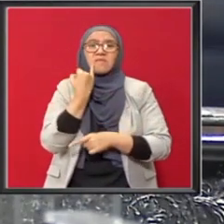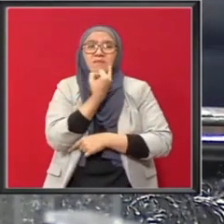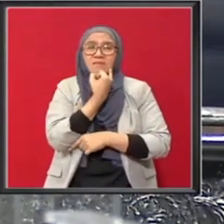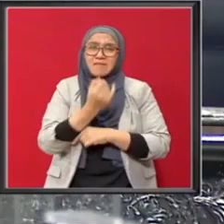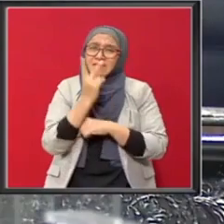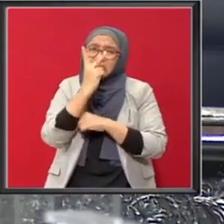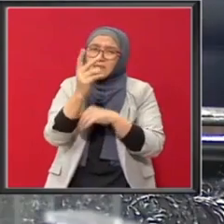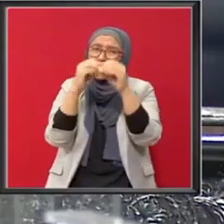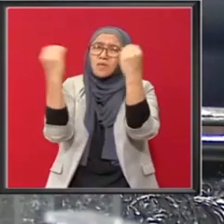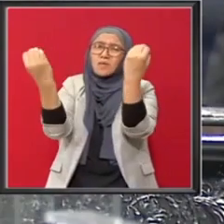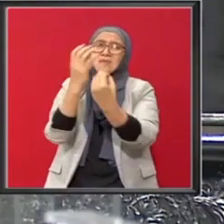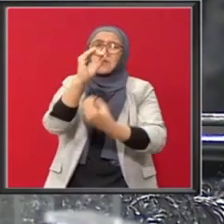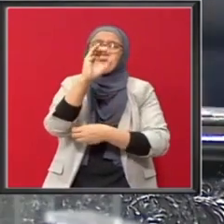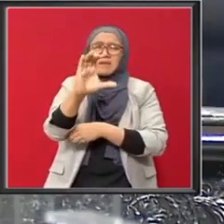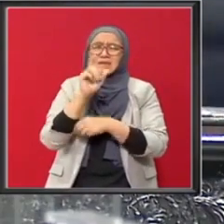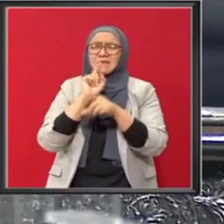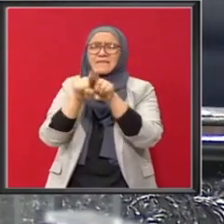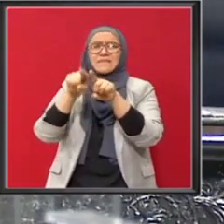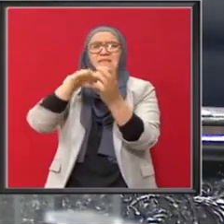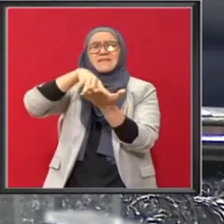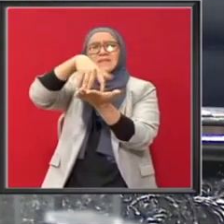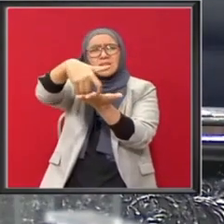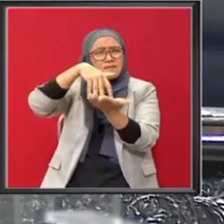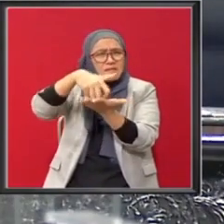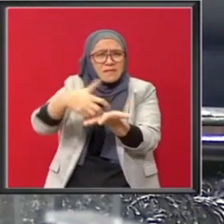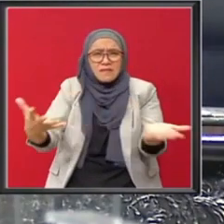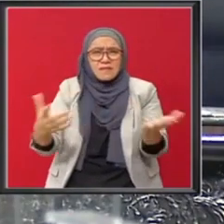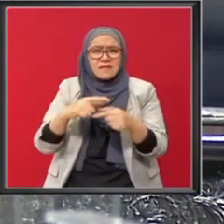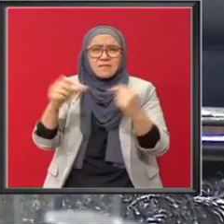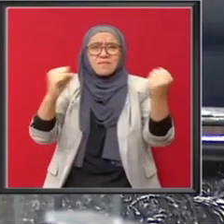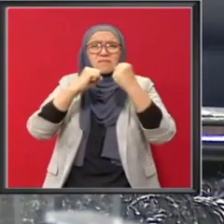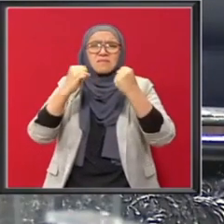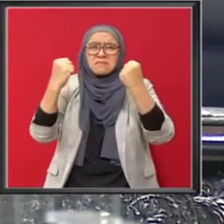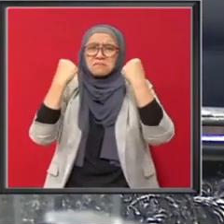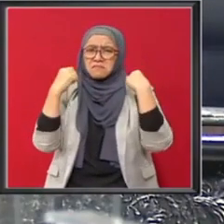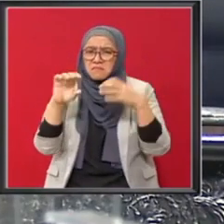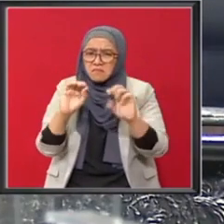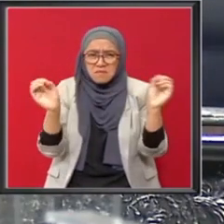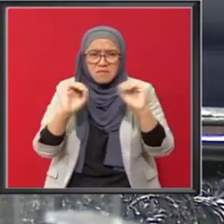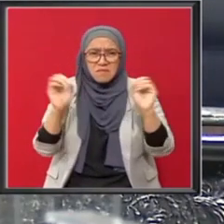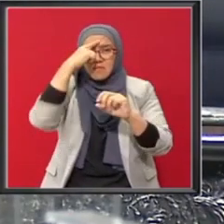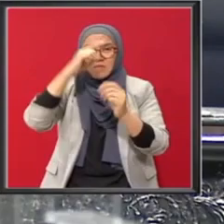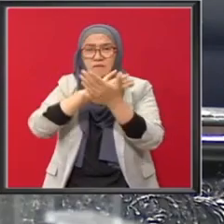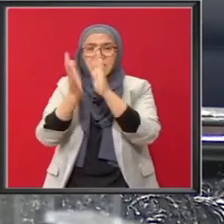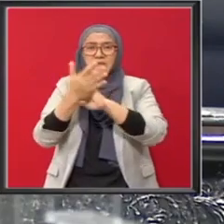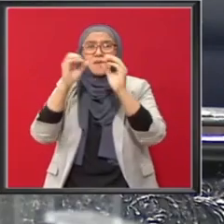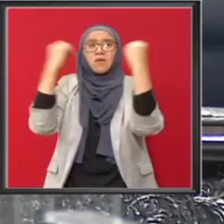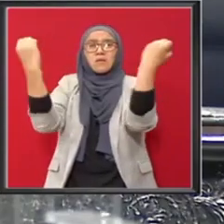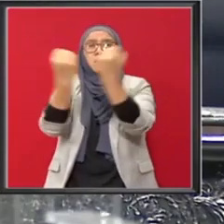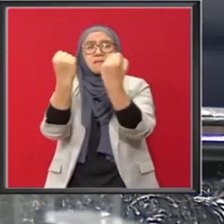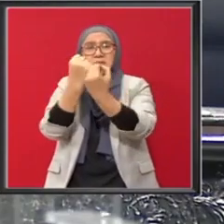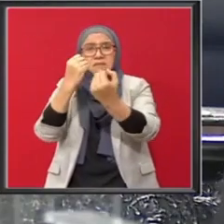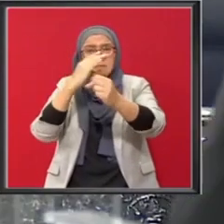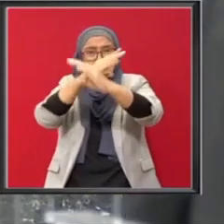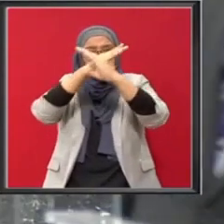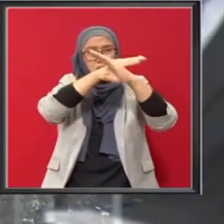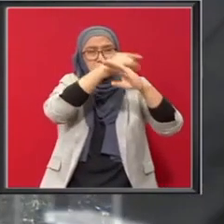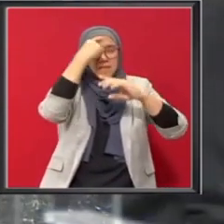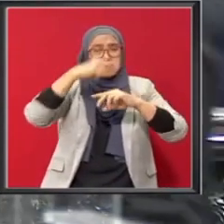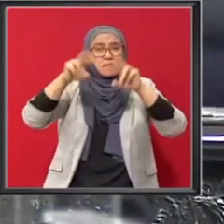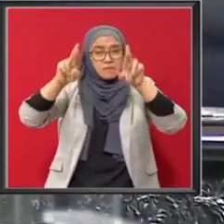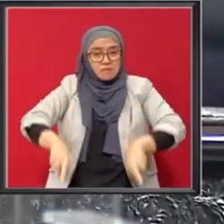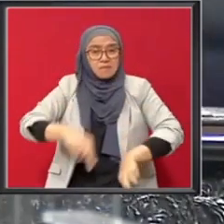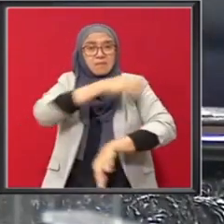keadaan lemah lesu dan tidak berukuran pepaya and untuk menjadi badan pelindung kepada rakyat Palestina khususnya